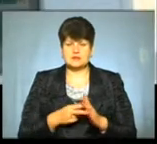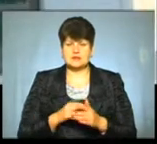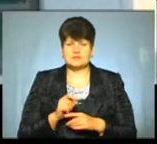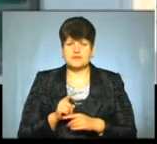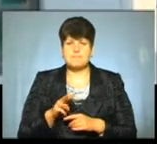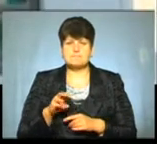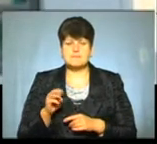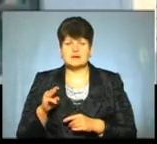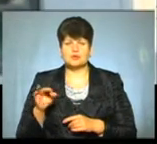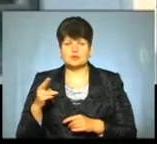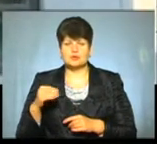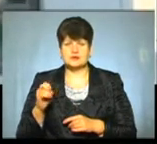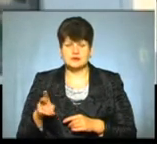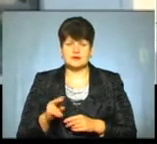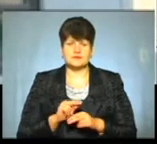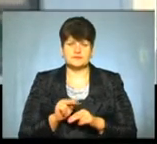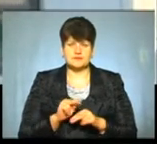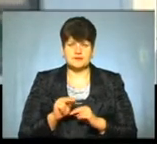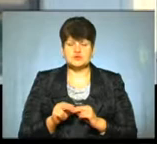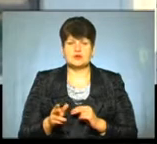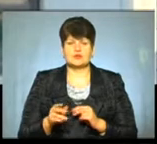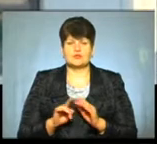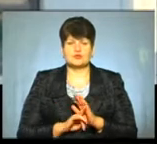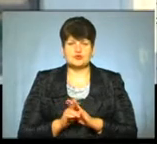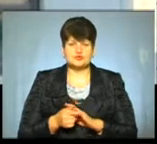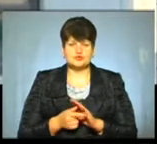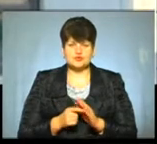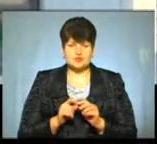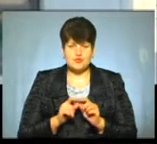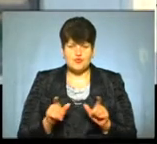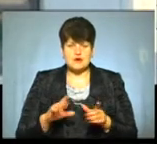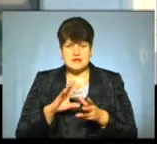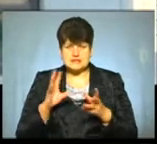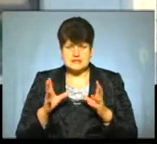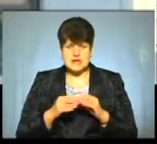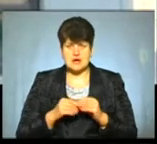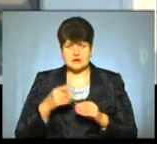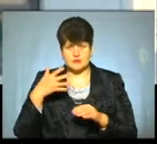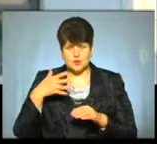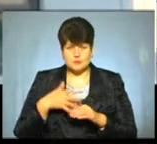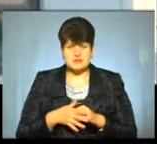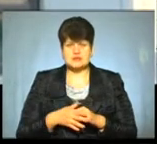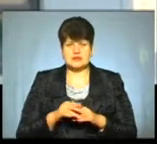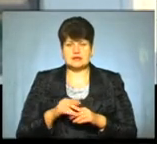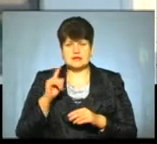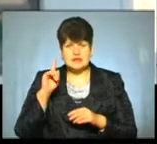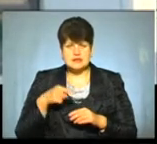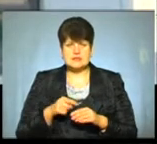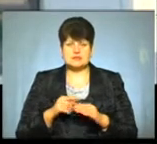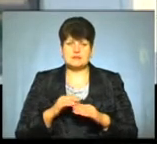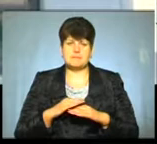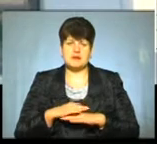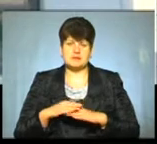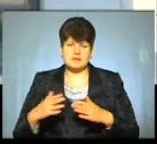завдань. Методика викладання предметів в початковій школі, загальна обізнаність по предметах, ті, які